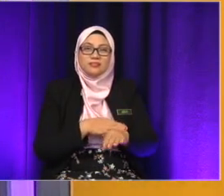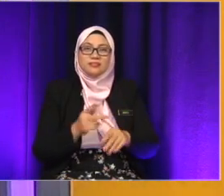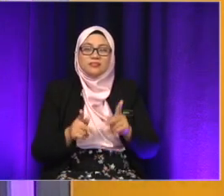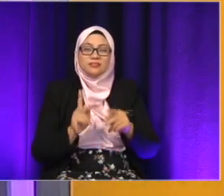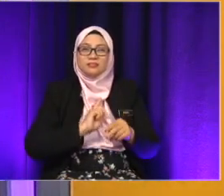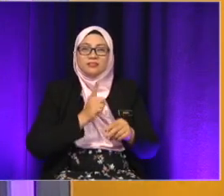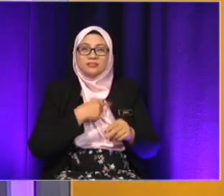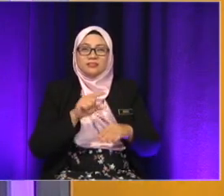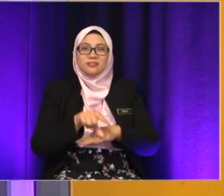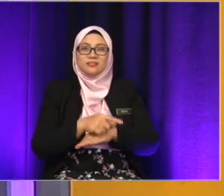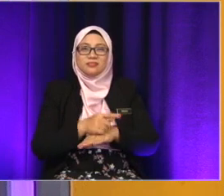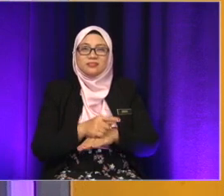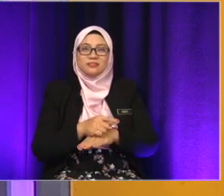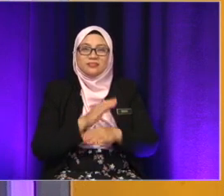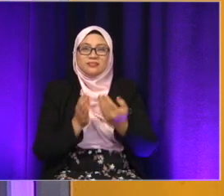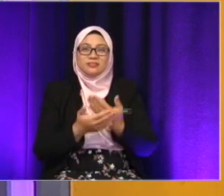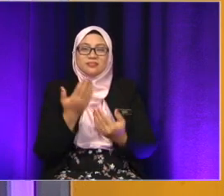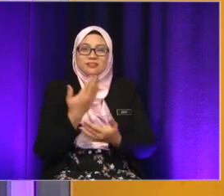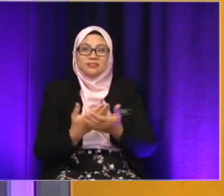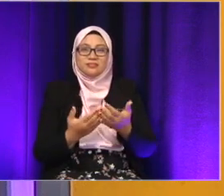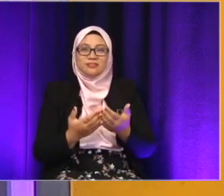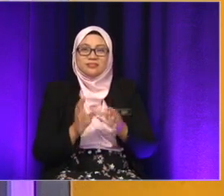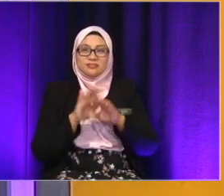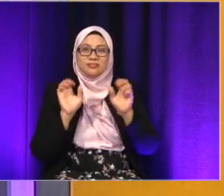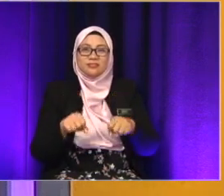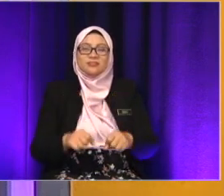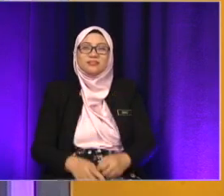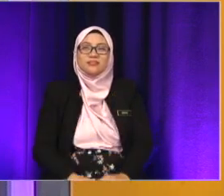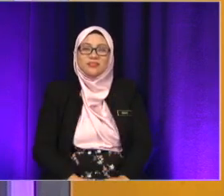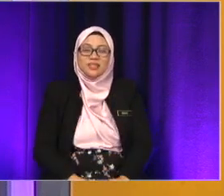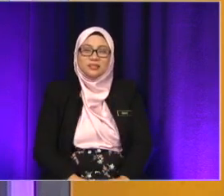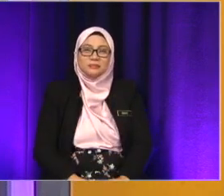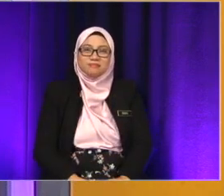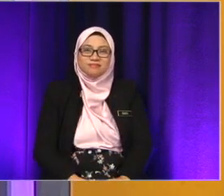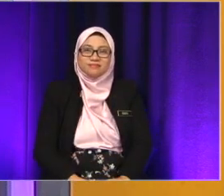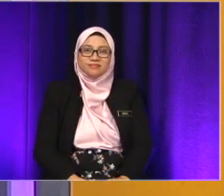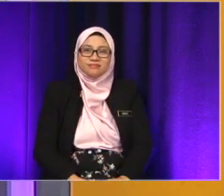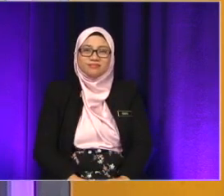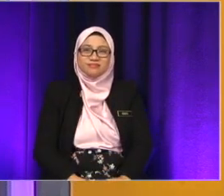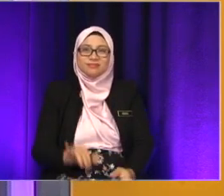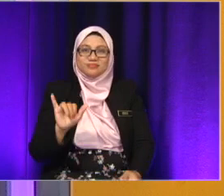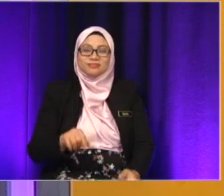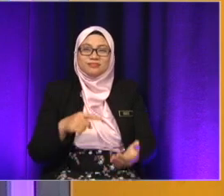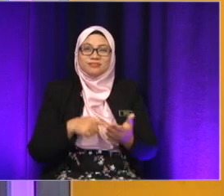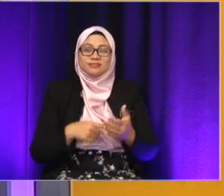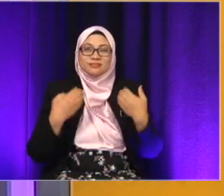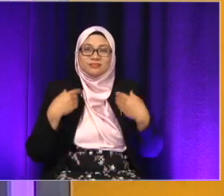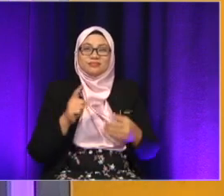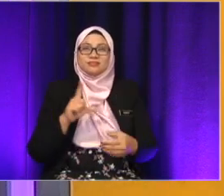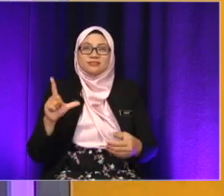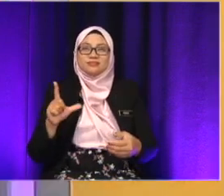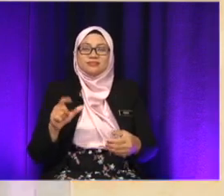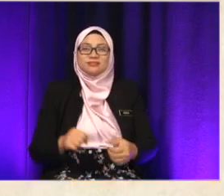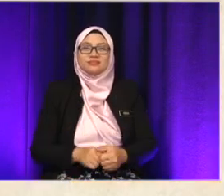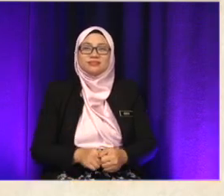jadi. Mau tenggelamlah kapal. Okey, teruskan lagi insya-Allah. Okey. Yang ini adalah litar aplikasi dia, macam mana